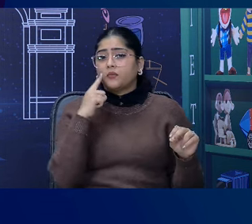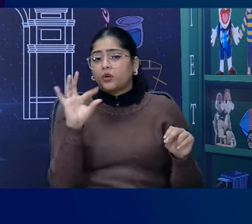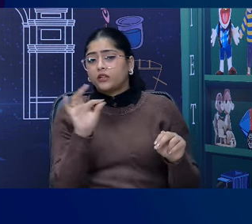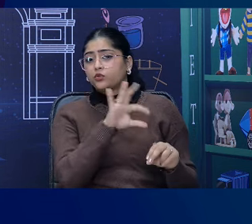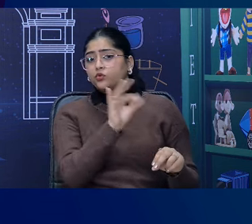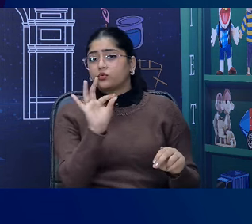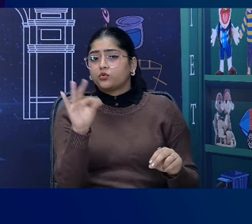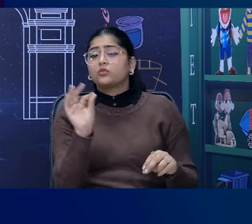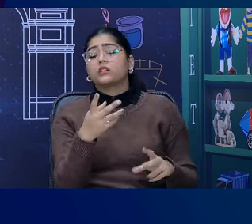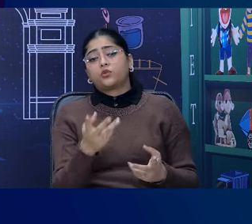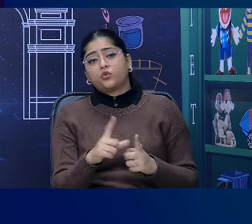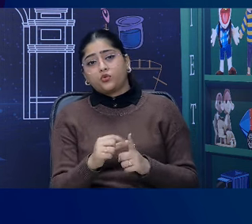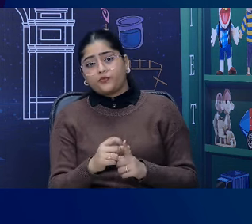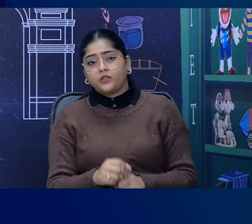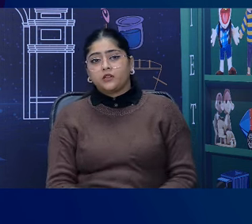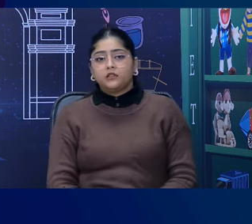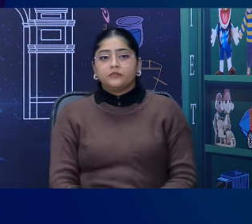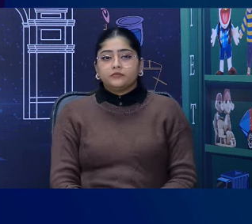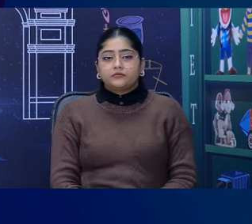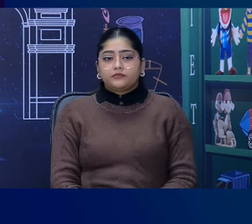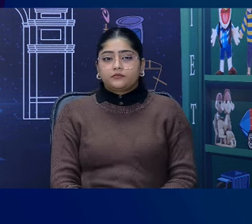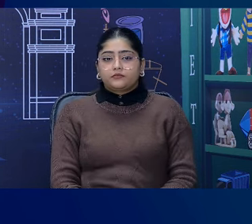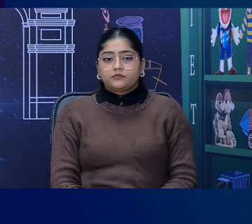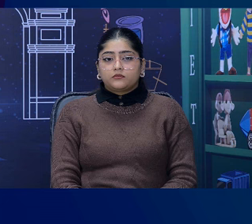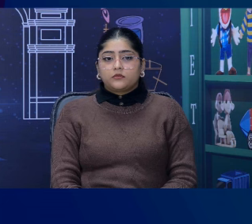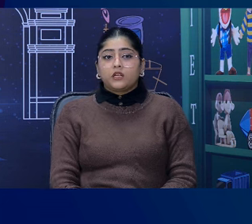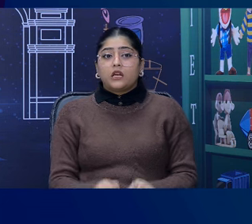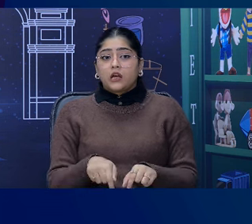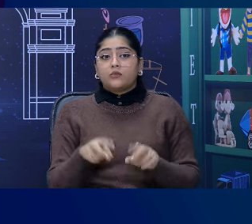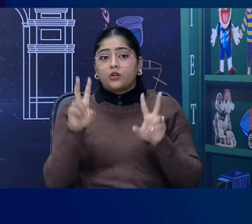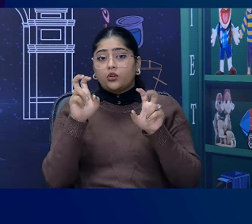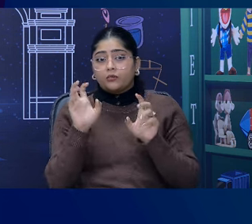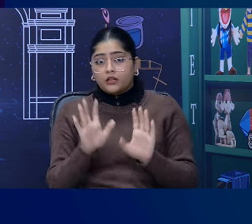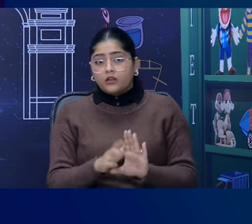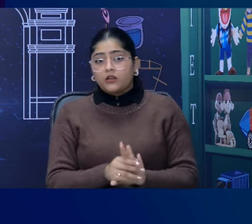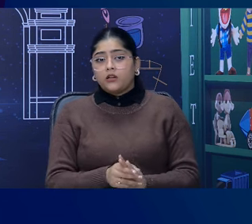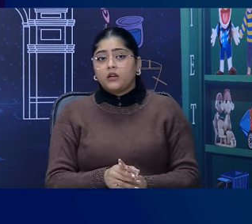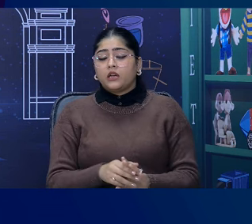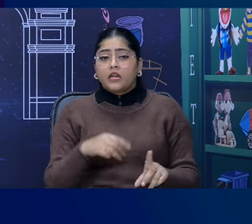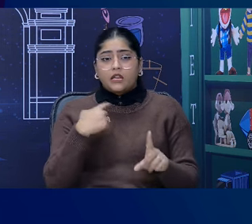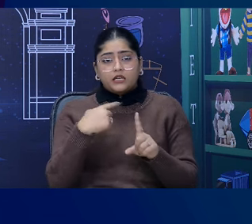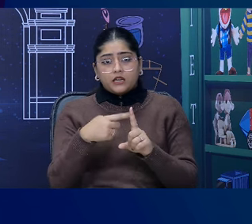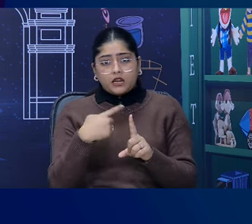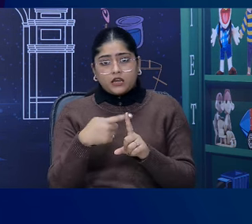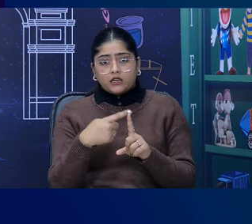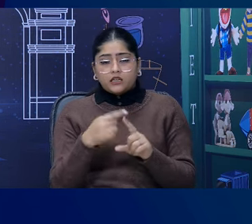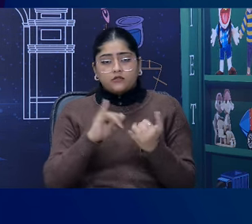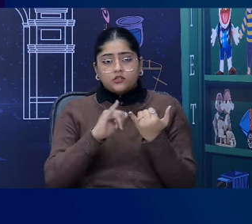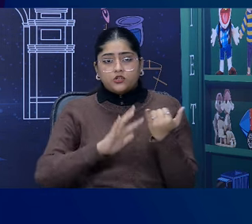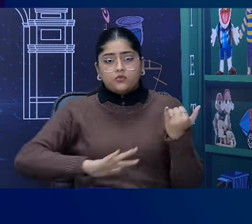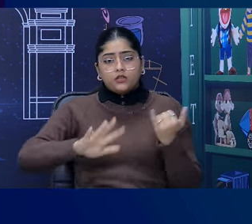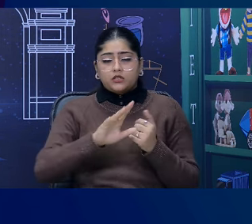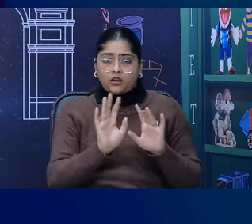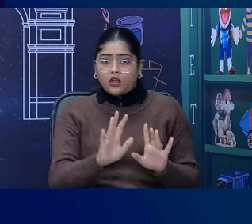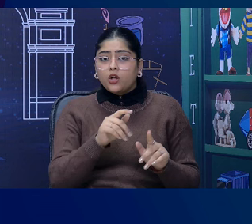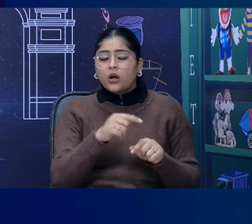नेक्स्ट है रिफ्रेम योर थॉट्स अब ये एक अगेन रिसर्च बहुत कॉमन हो रहा है इस पे कि एक कोई नेगेटिव सिचुएशन भी है उसको भी अगर आप पॉजिटिवली